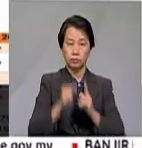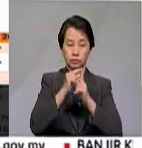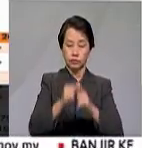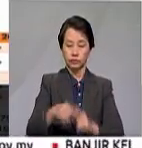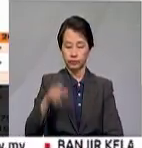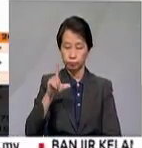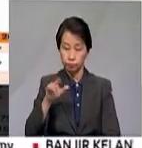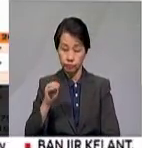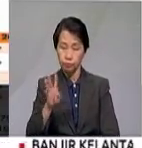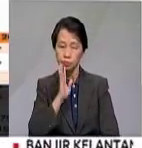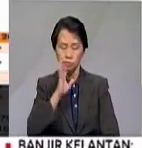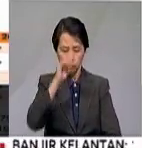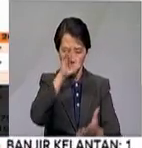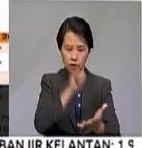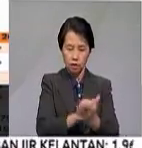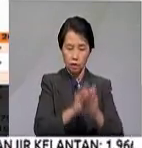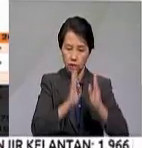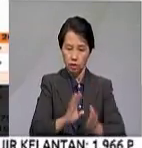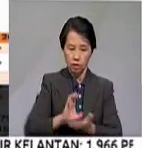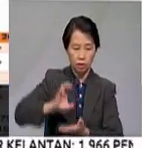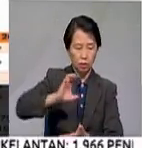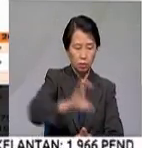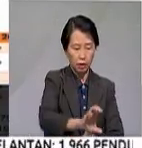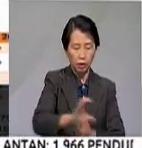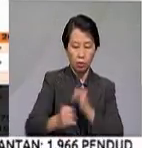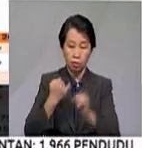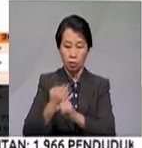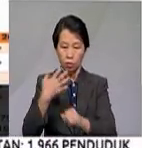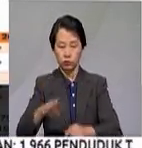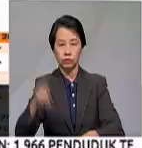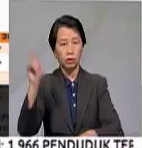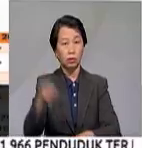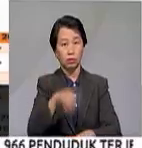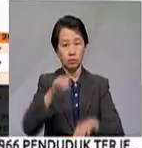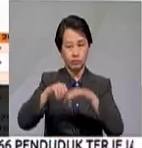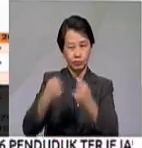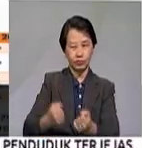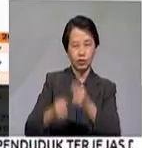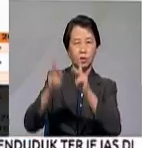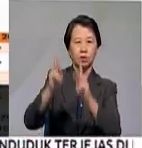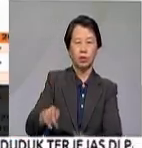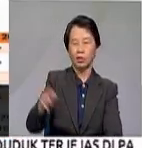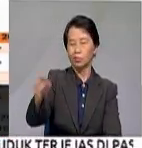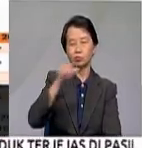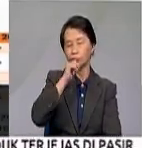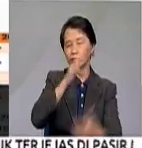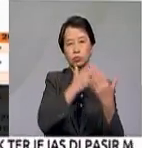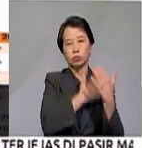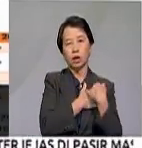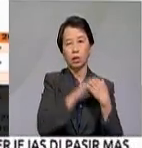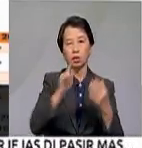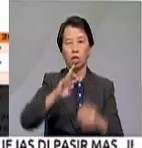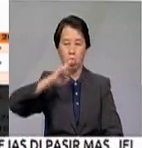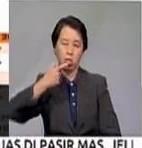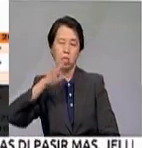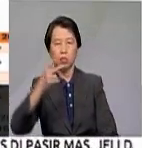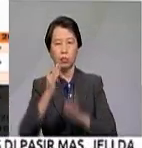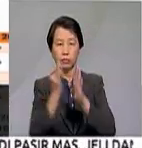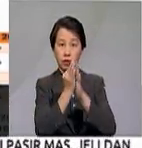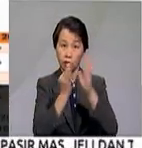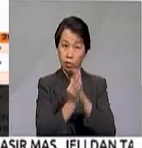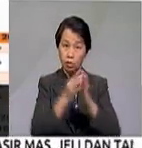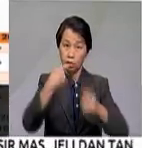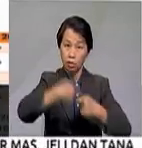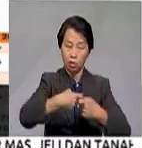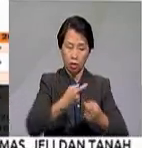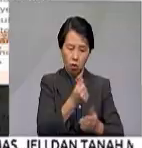beliau menyebut keyakinan badan dan pelabur antarabangsa telah mematahkan dakwaan pihak tidak bertanggungjawab yang memutarbelitkan fakta